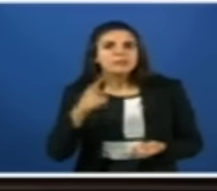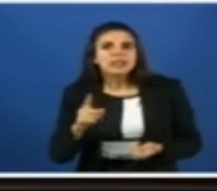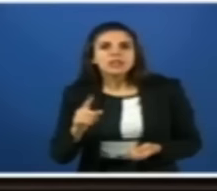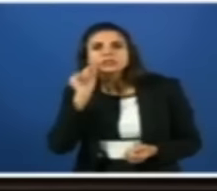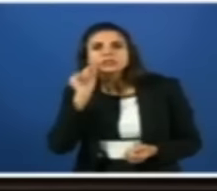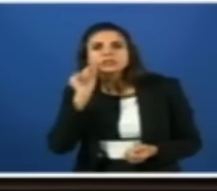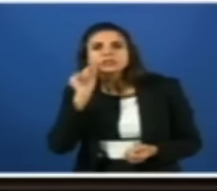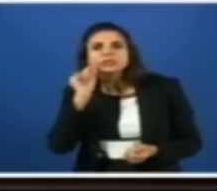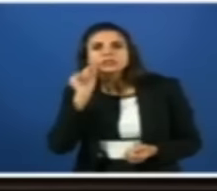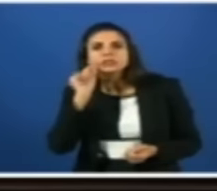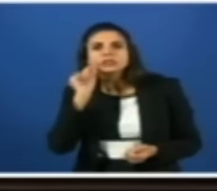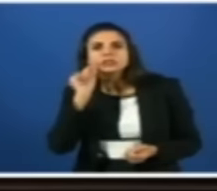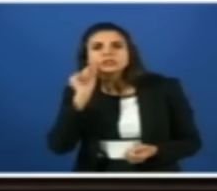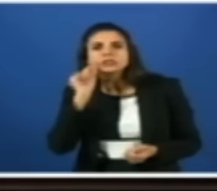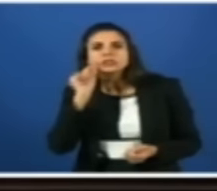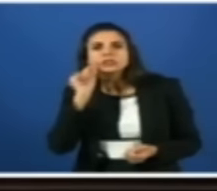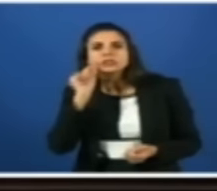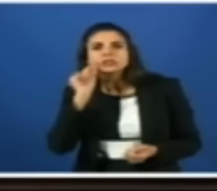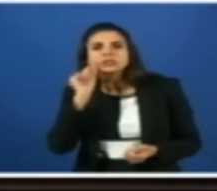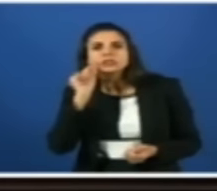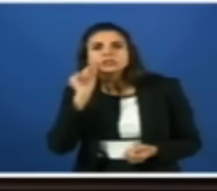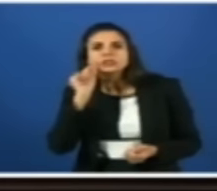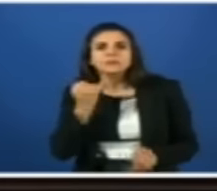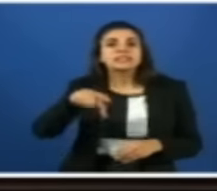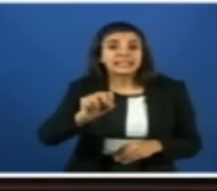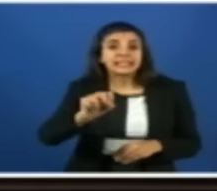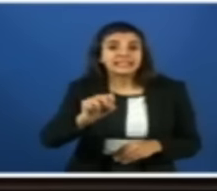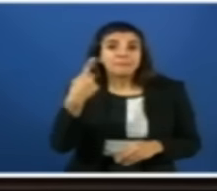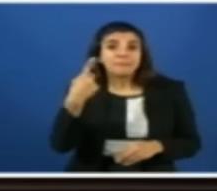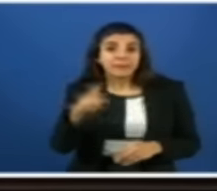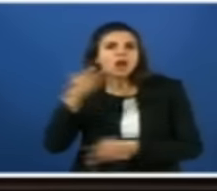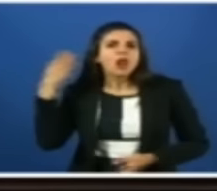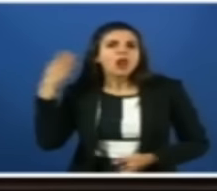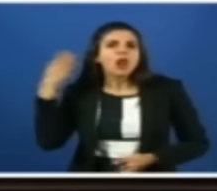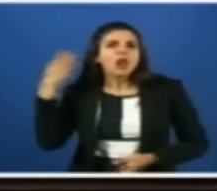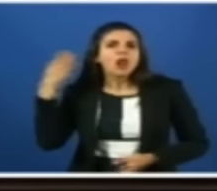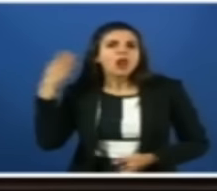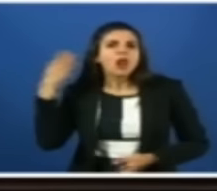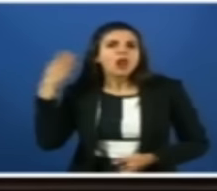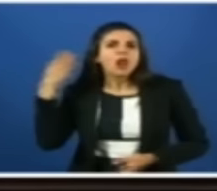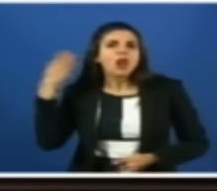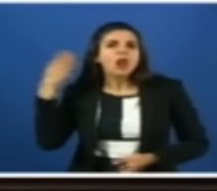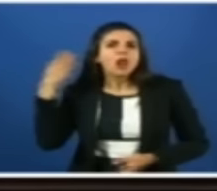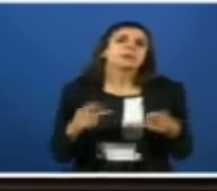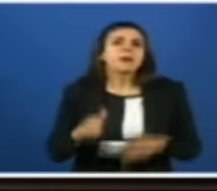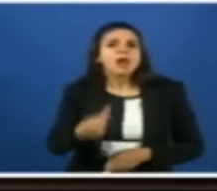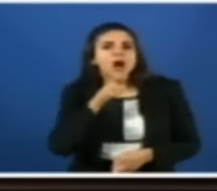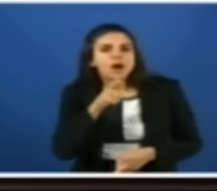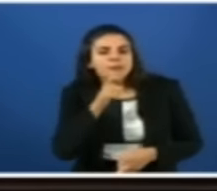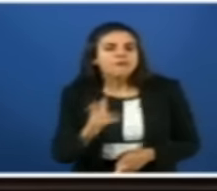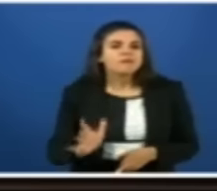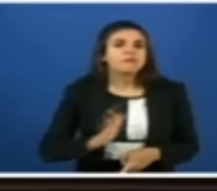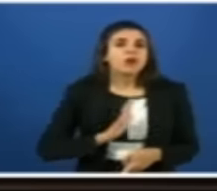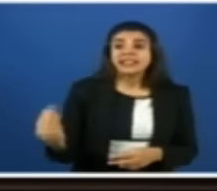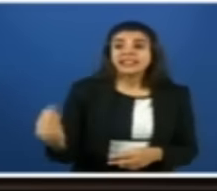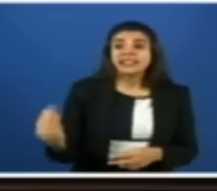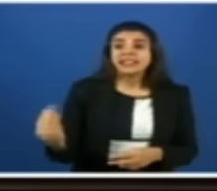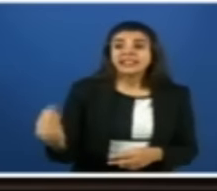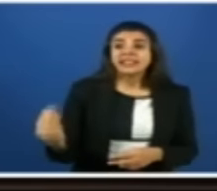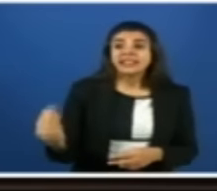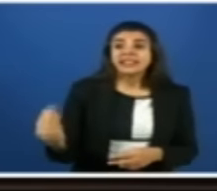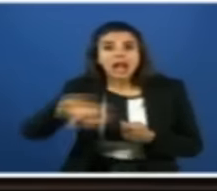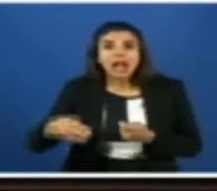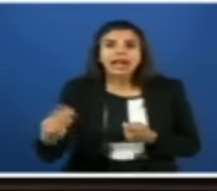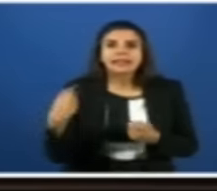80 bin kişi her gün orada aş sahibi olacak. Yeni iş alanları, yeni